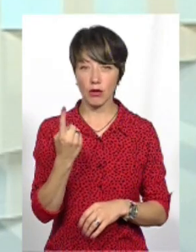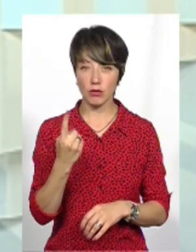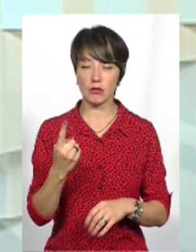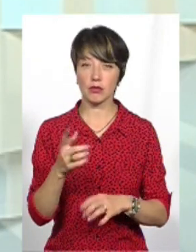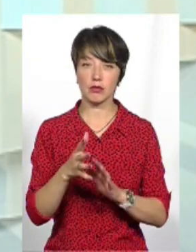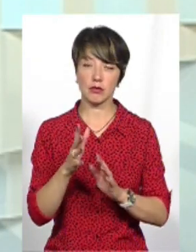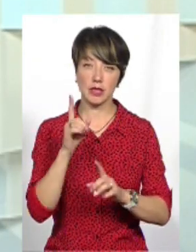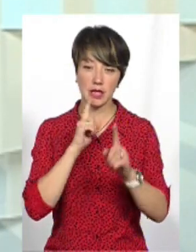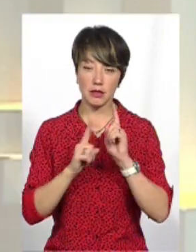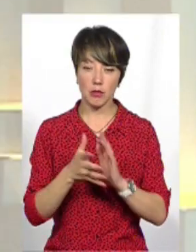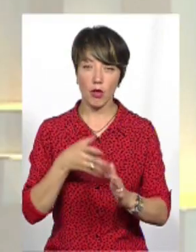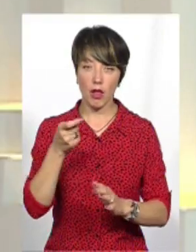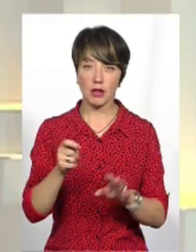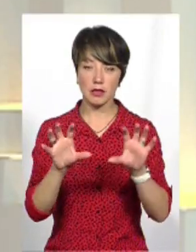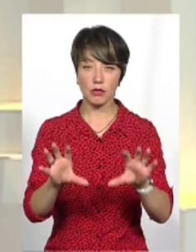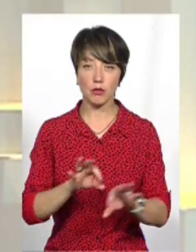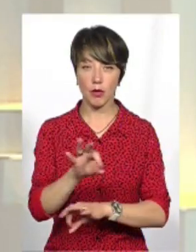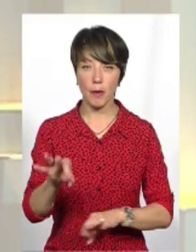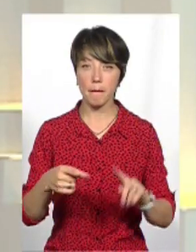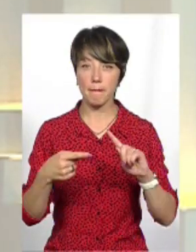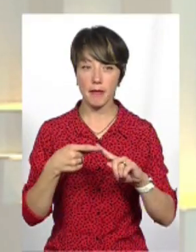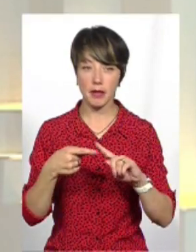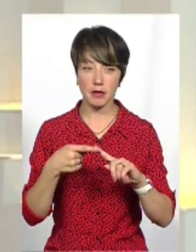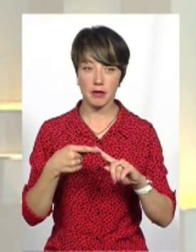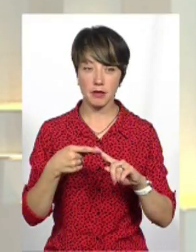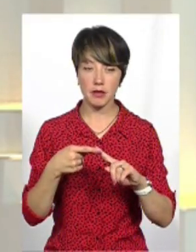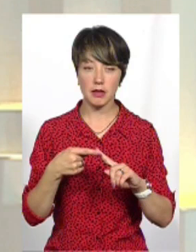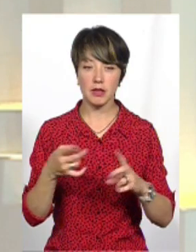можете подати законопроєктів? Ну, ви знаєте, перше треба зібрати,